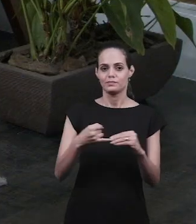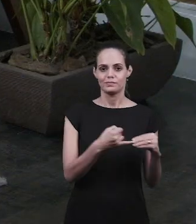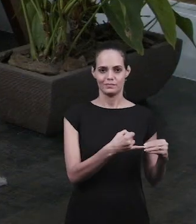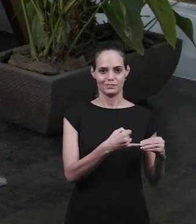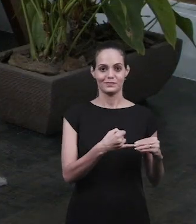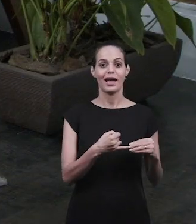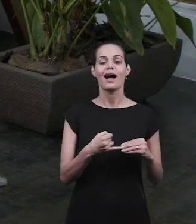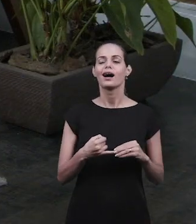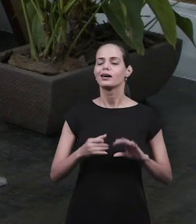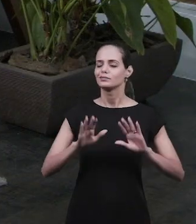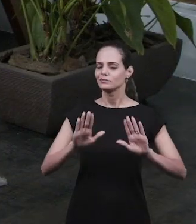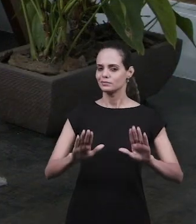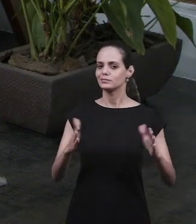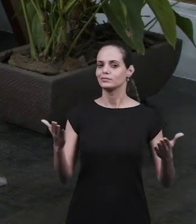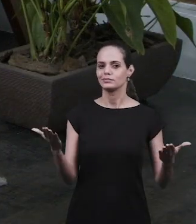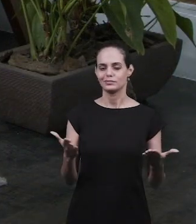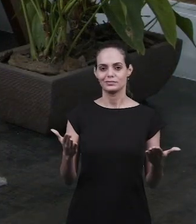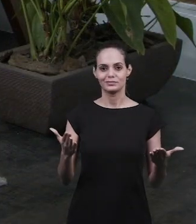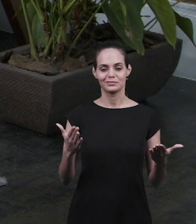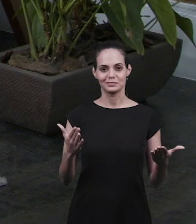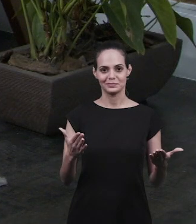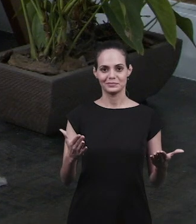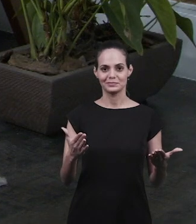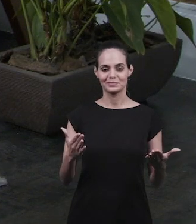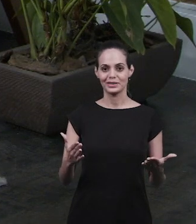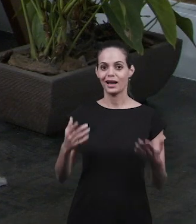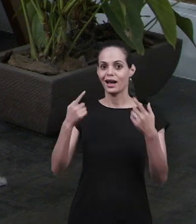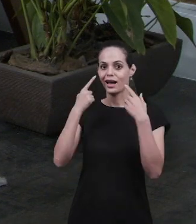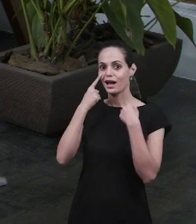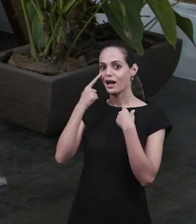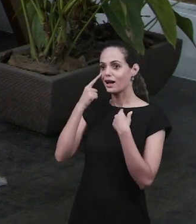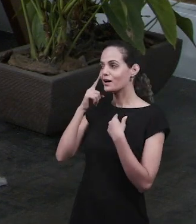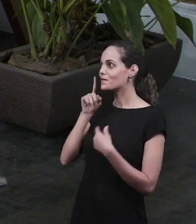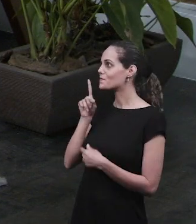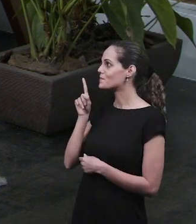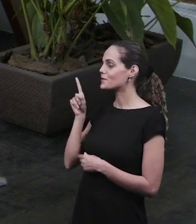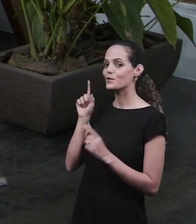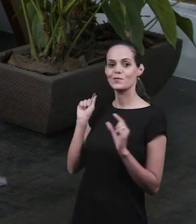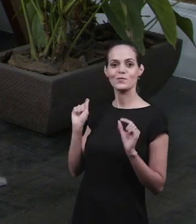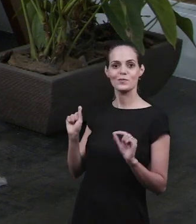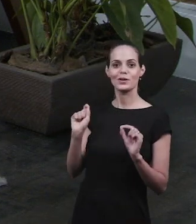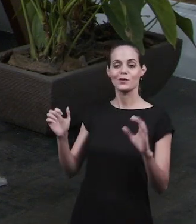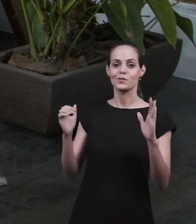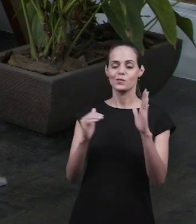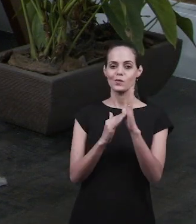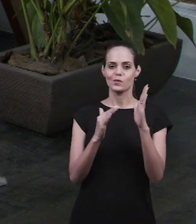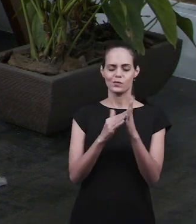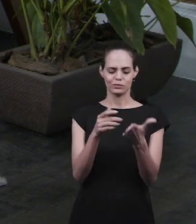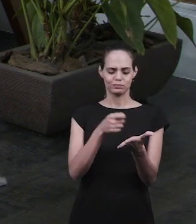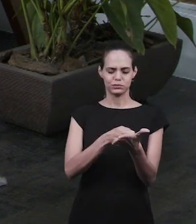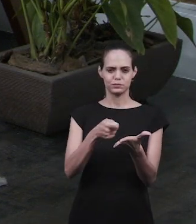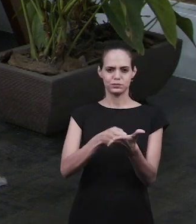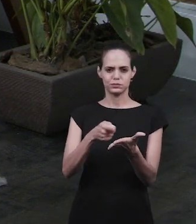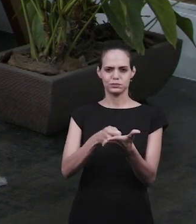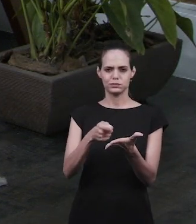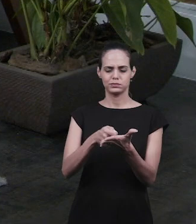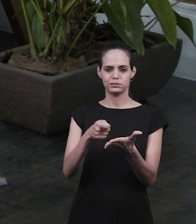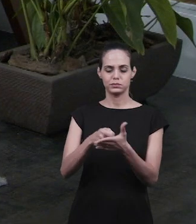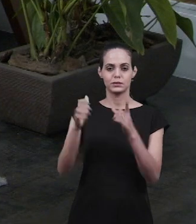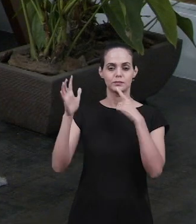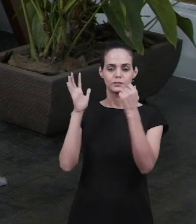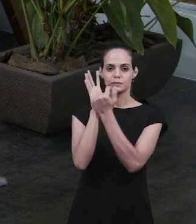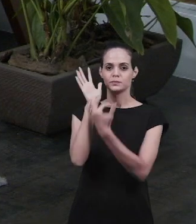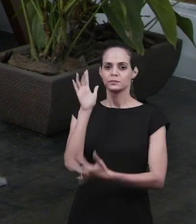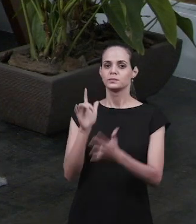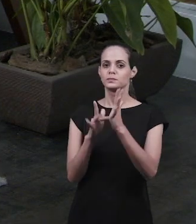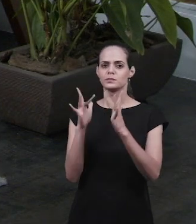Mais maintenant, nous allons assister à l'histoire de composition de la louange Le son de Jésus a le pouvoir. Et